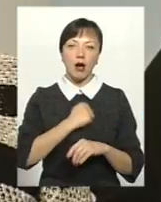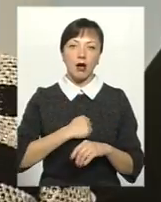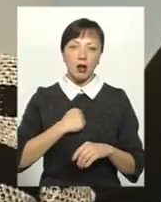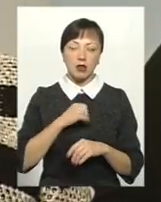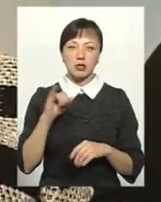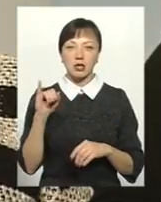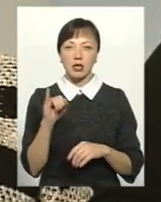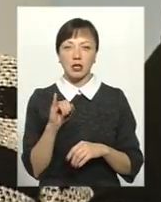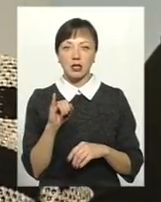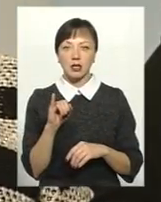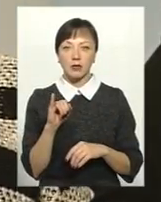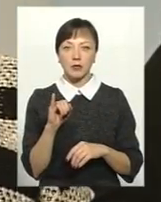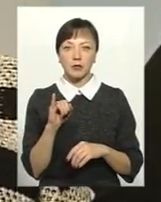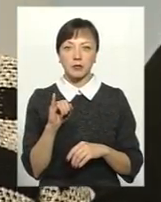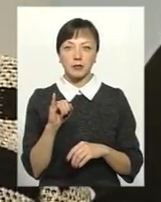і